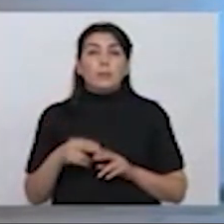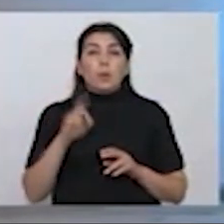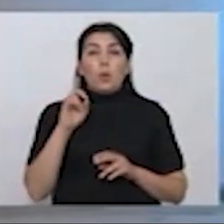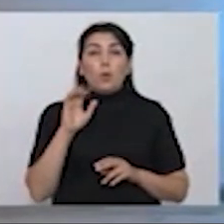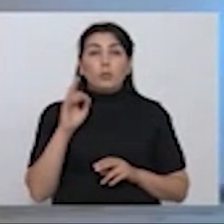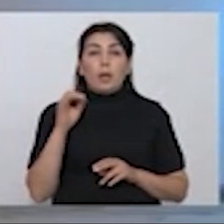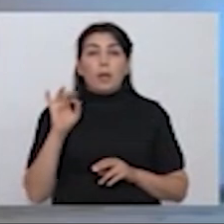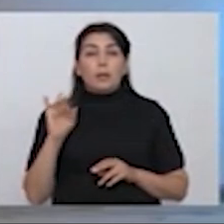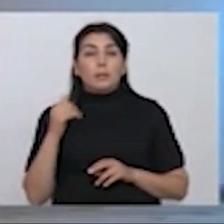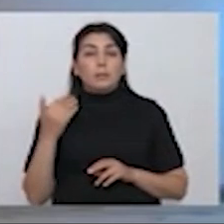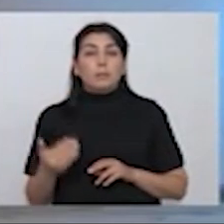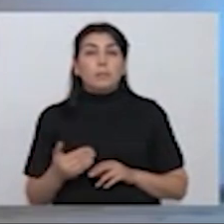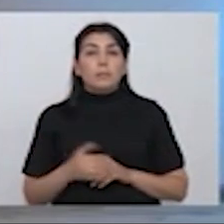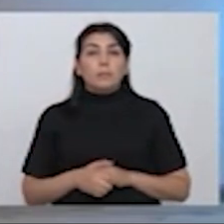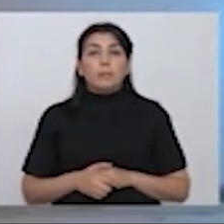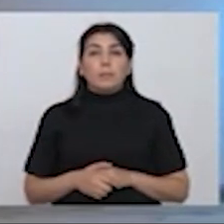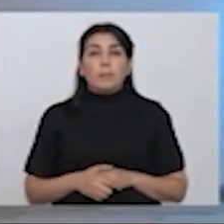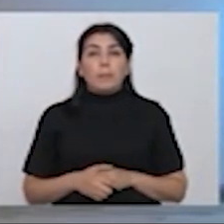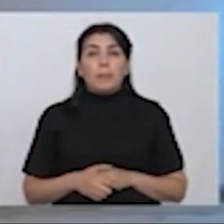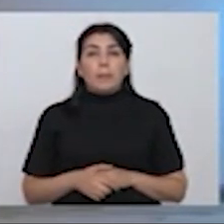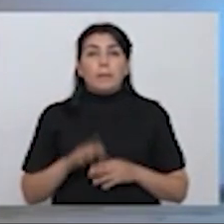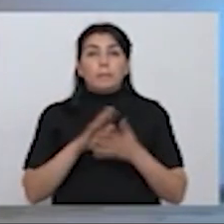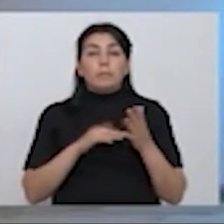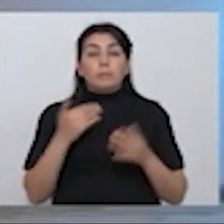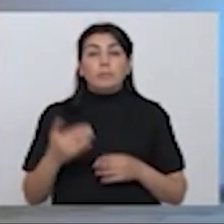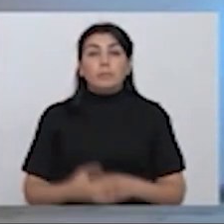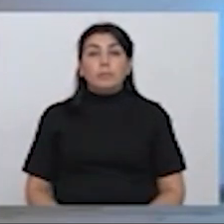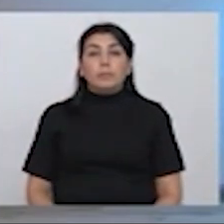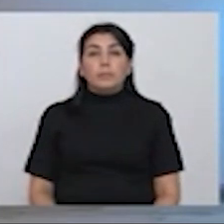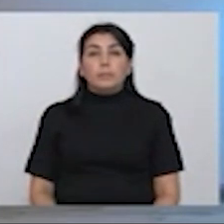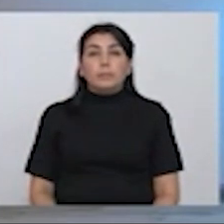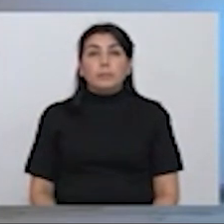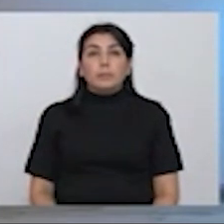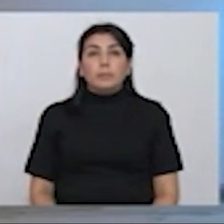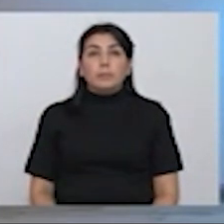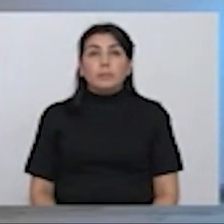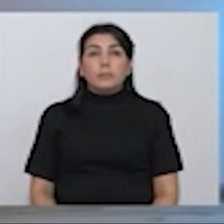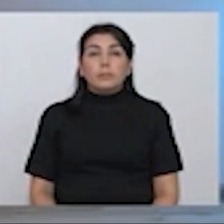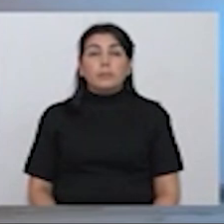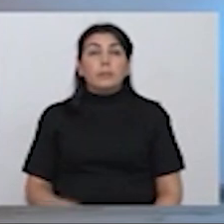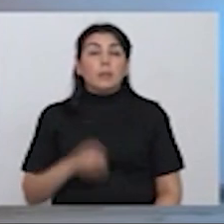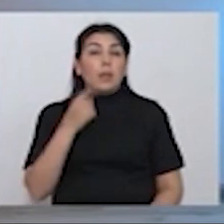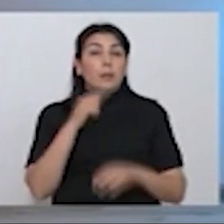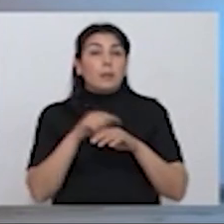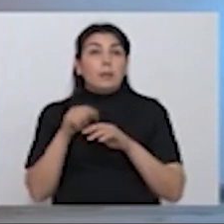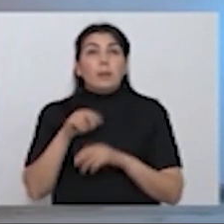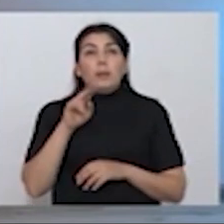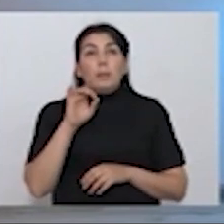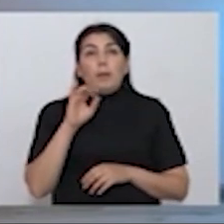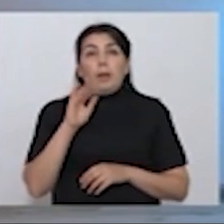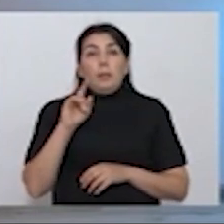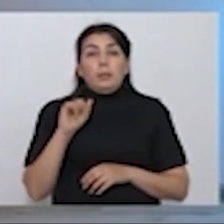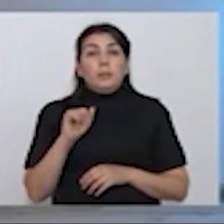dastlabki holatida qanday bo'lsa, shunday holatdagi hujayralar hosil bo'ladi. Endi har bir fazani alohida